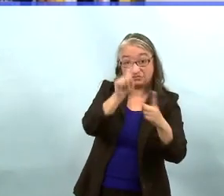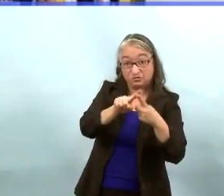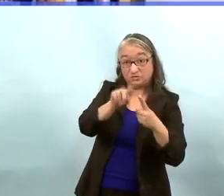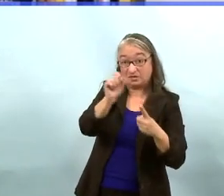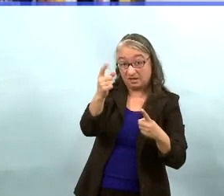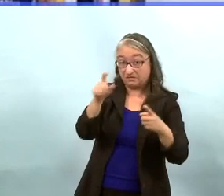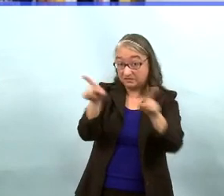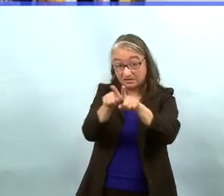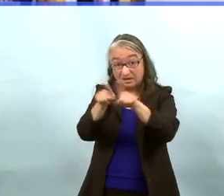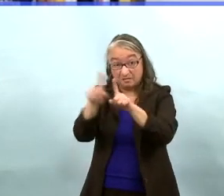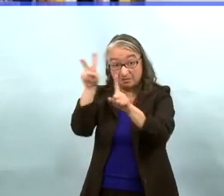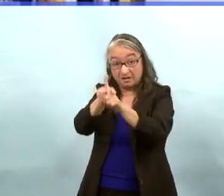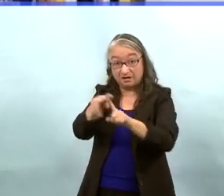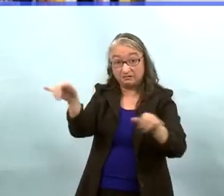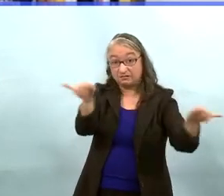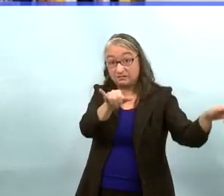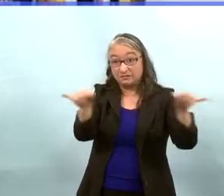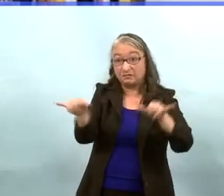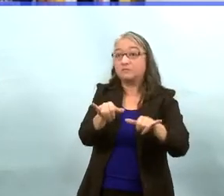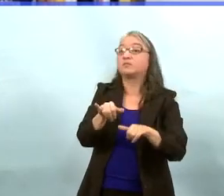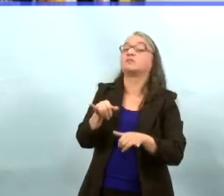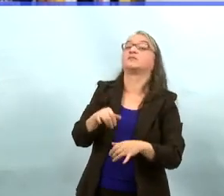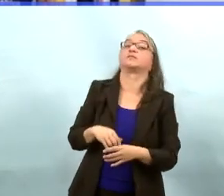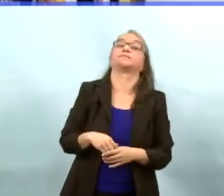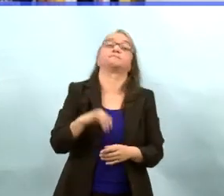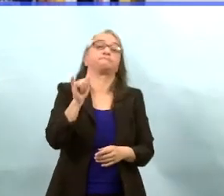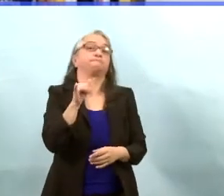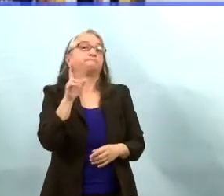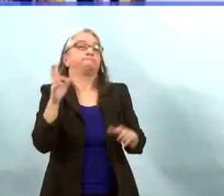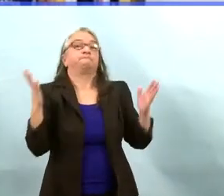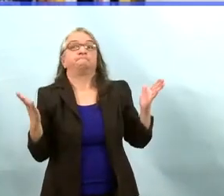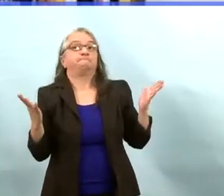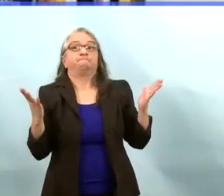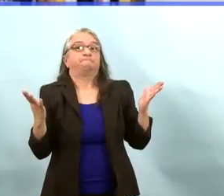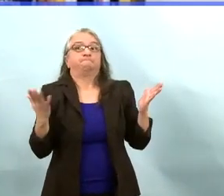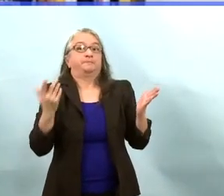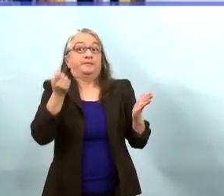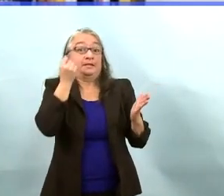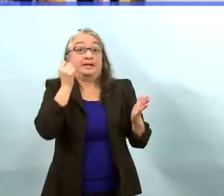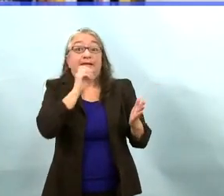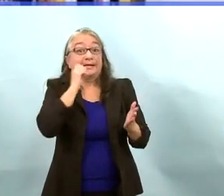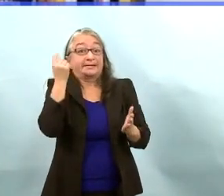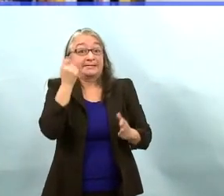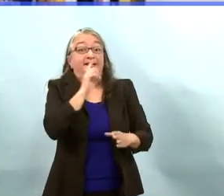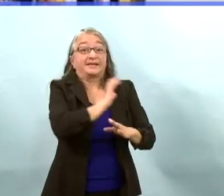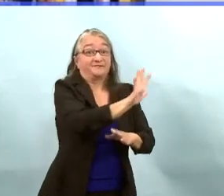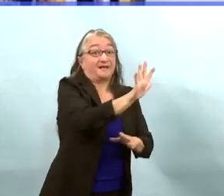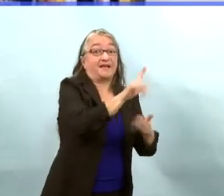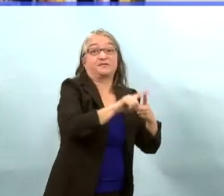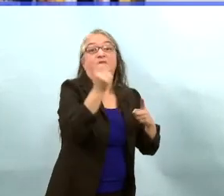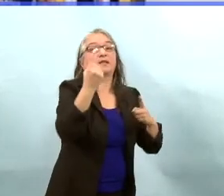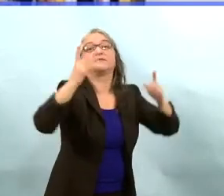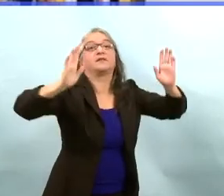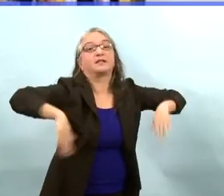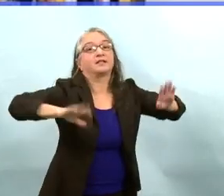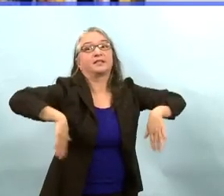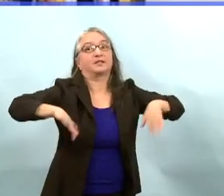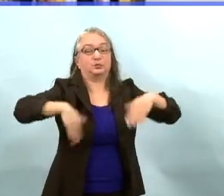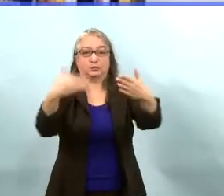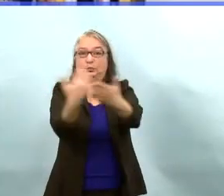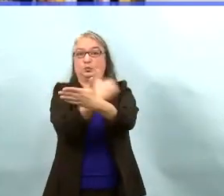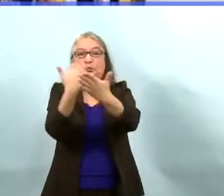jeune? Alors, il n'y a aucun plan immédiat pour essayer d'imposer une obligation de